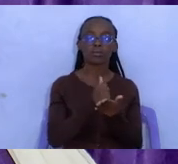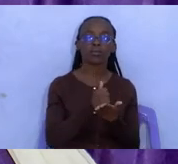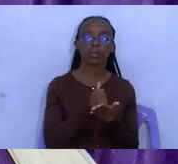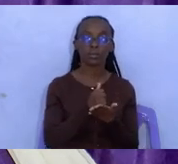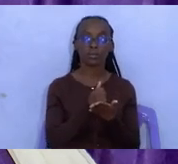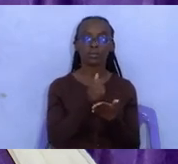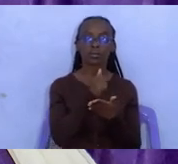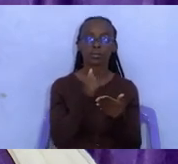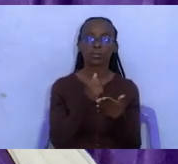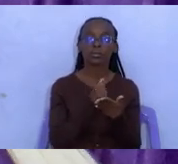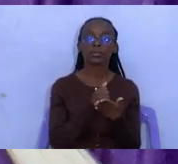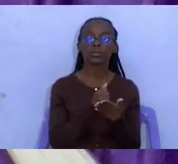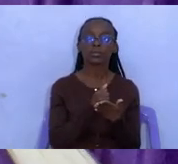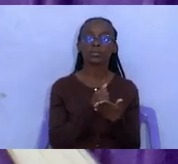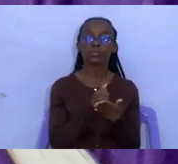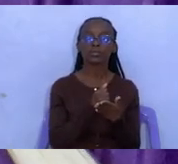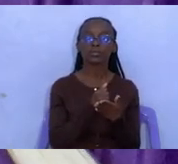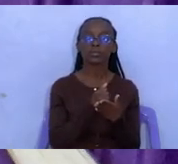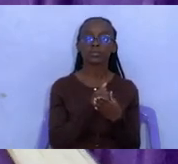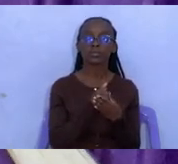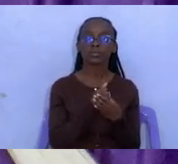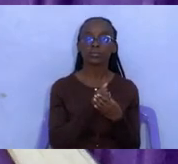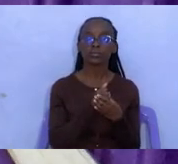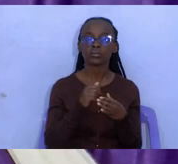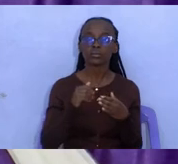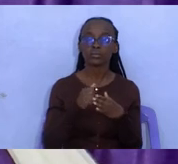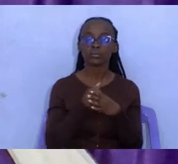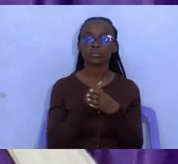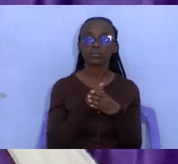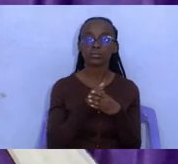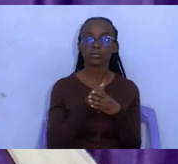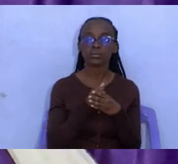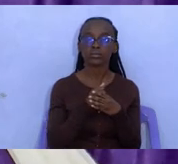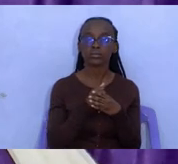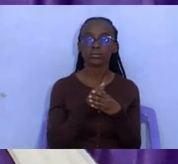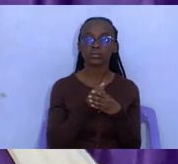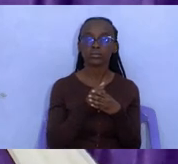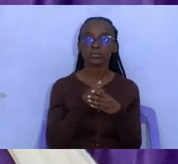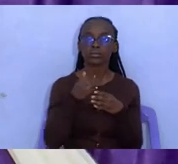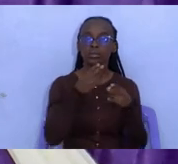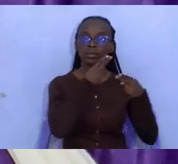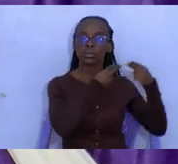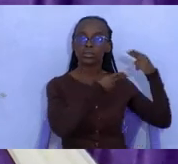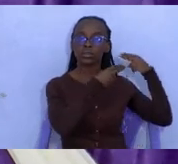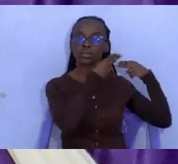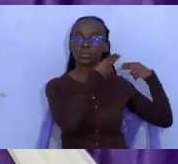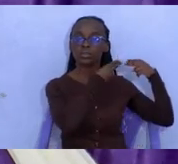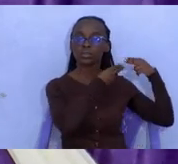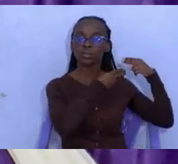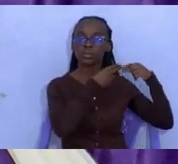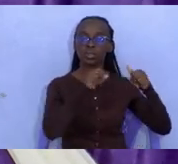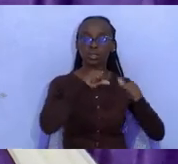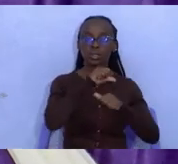Mungu aseme amen. Kwa hivyo mahali tumesoma ni historia fulani kuhusiana na